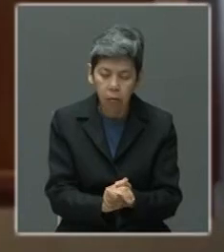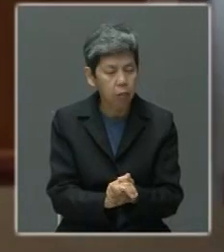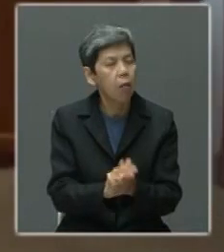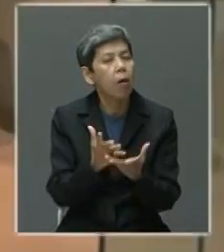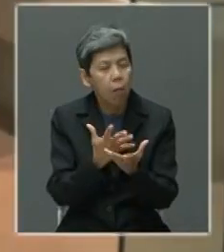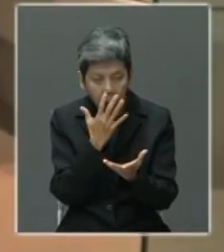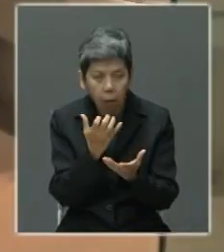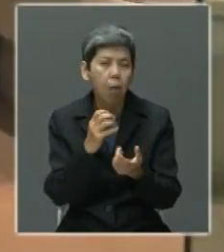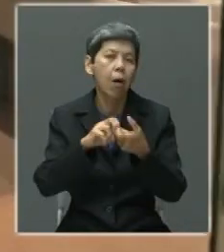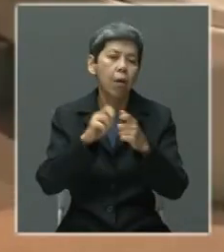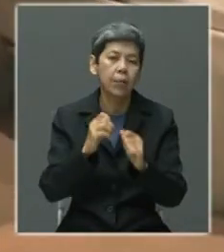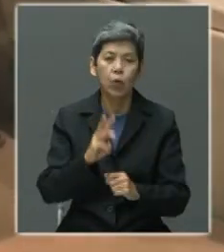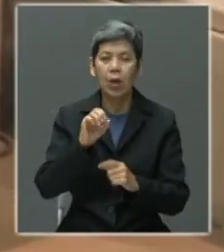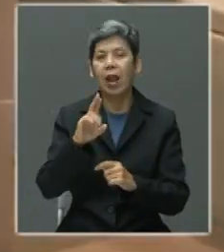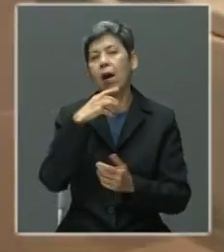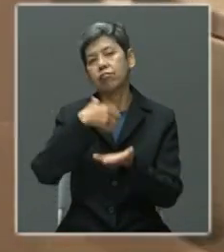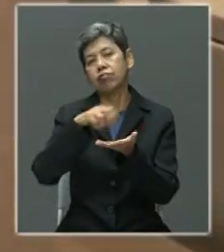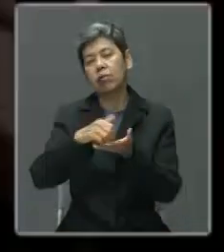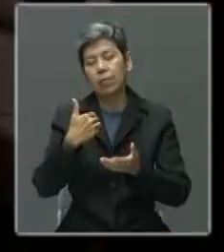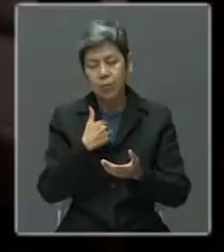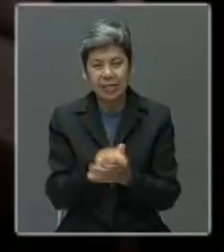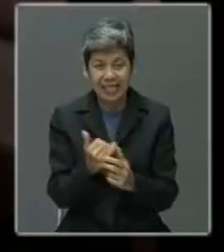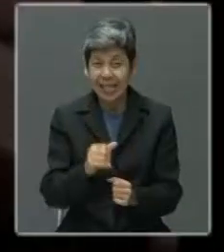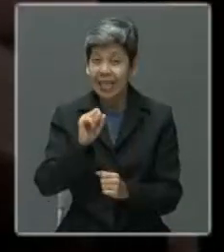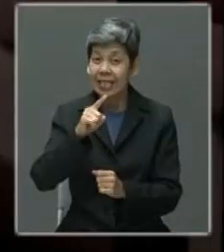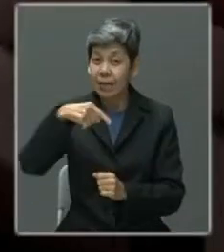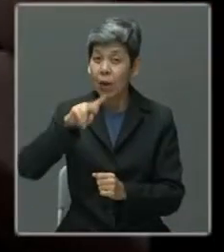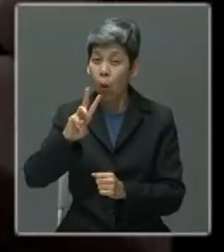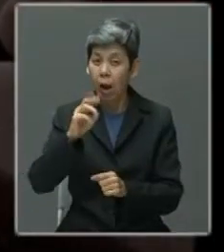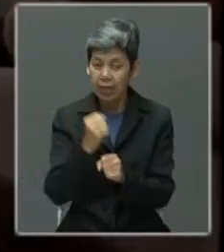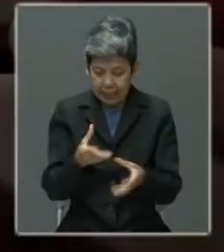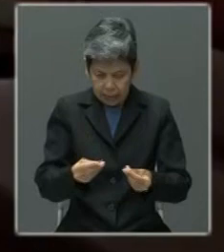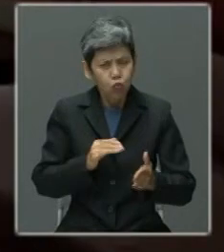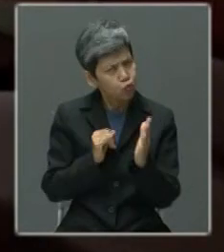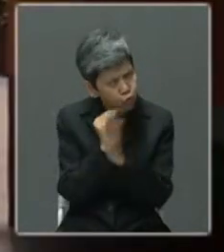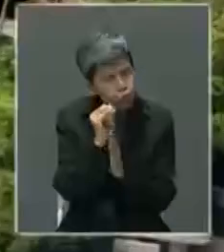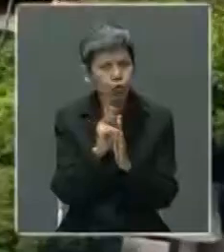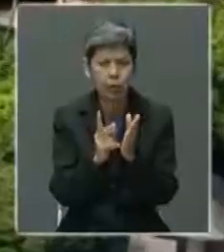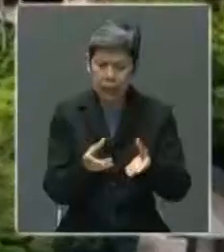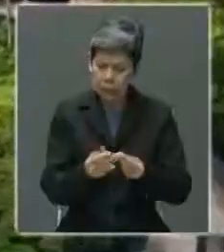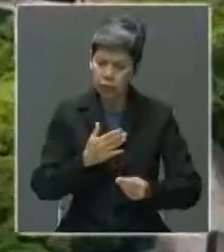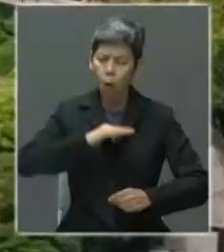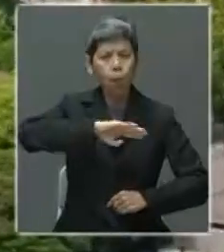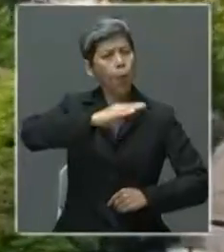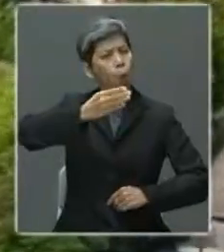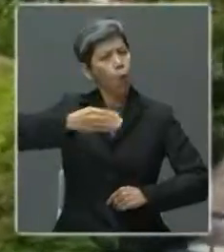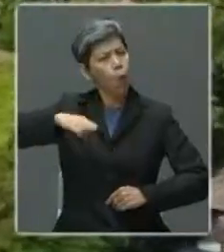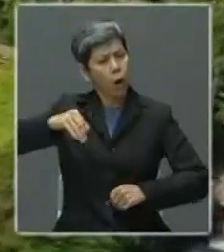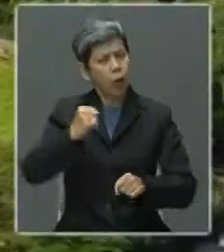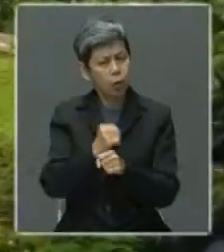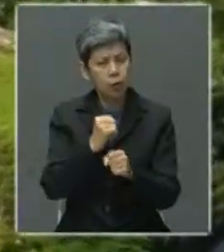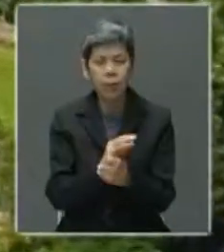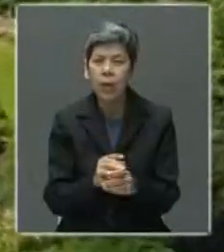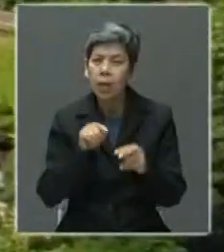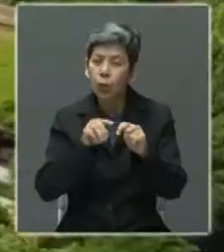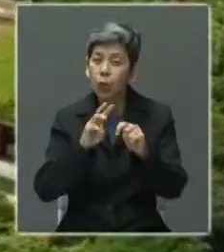ายคุณวีระยังบอกด้วยนะครับว่าการที่สีพันวาเนี่ยอ้างว่าครอบครองที่ดินเป็นที่เขาที่ภูเขาในเขตตำบลวิ